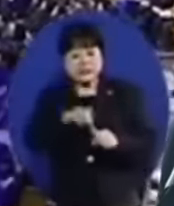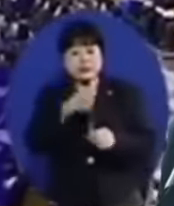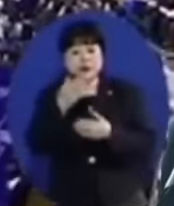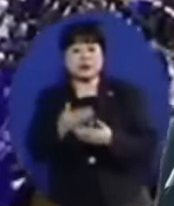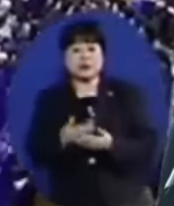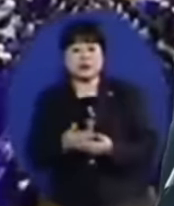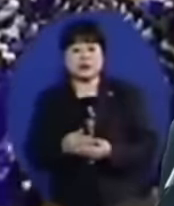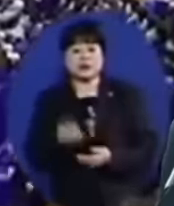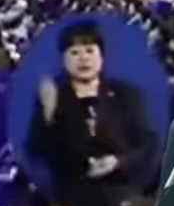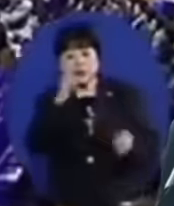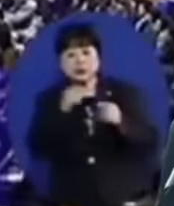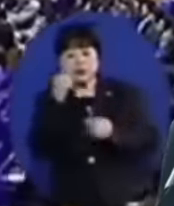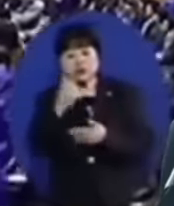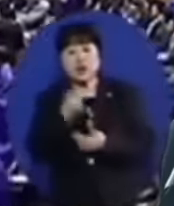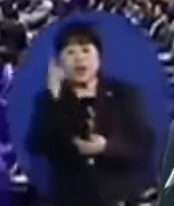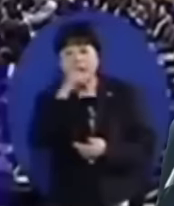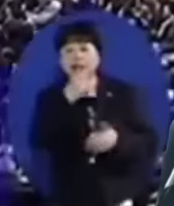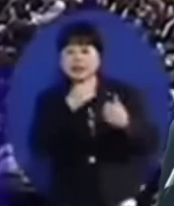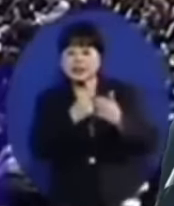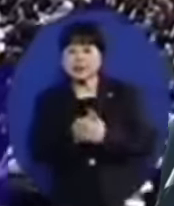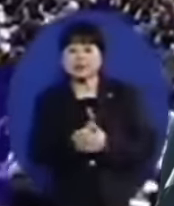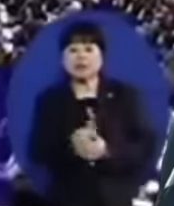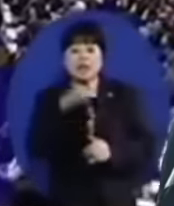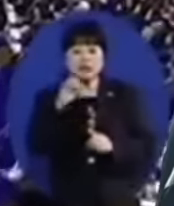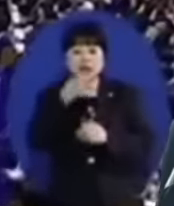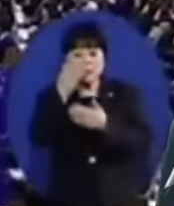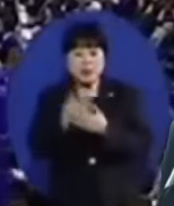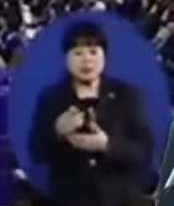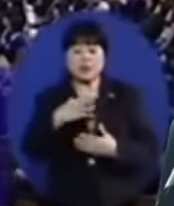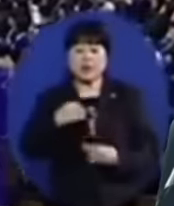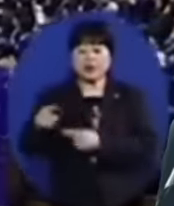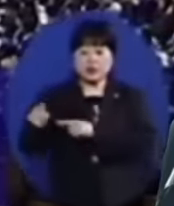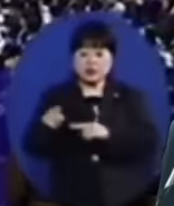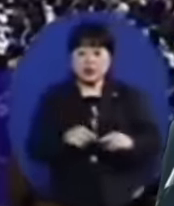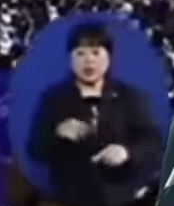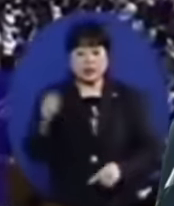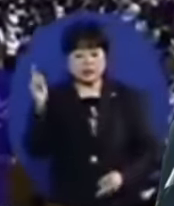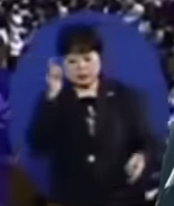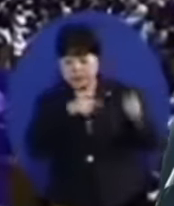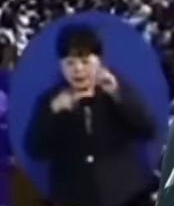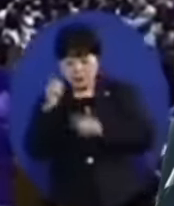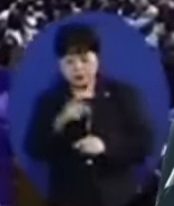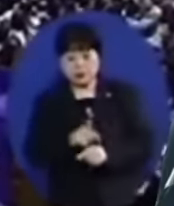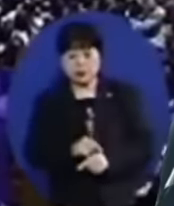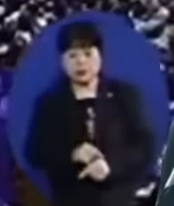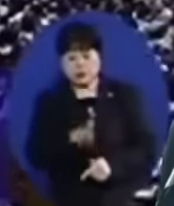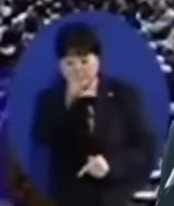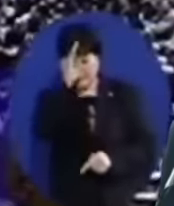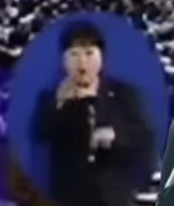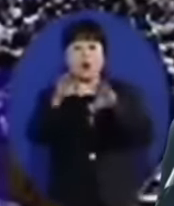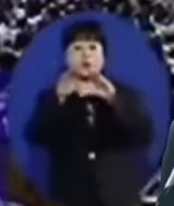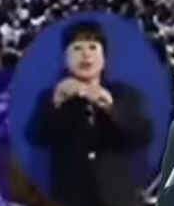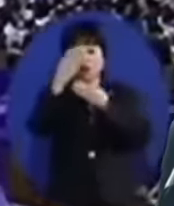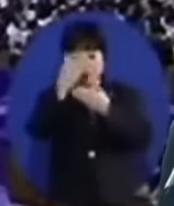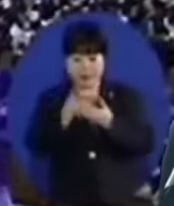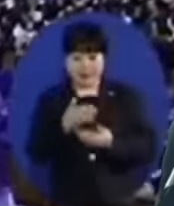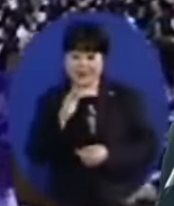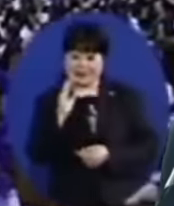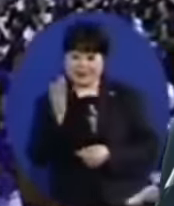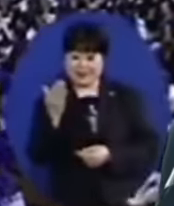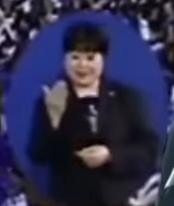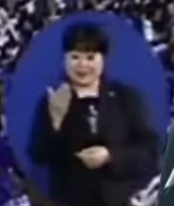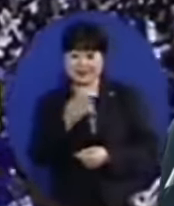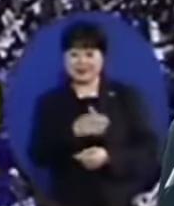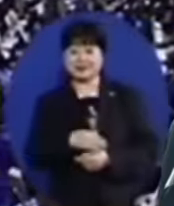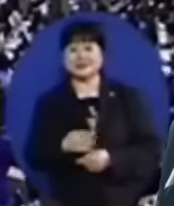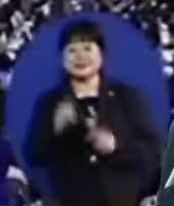인하며라. 그가 징계를 받으면 우리는 평화를 누리고 그가 채찍에 맞으므로 우리는 나음을 받았도다. 우리는 다 양